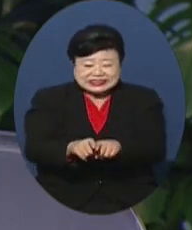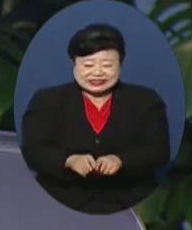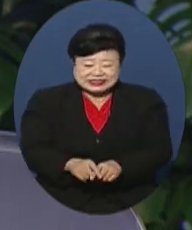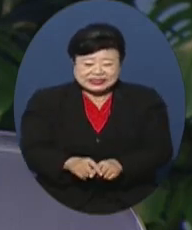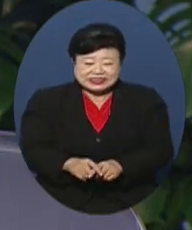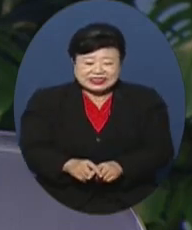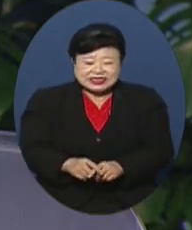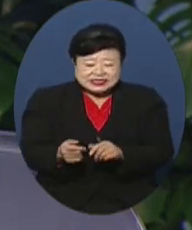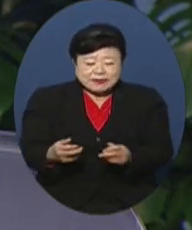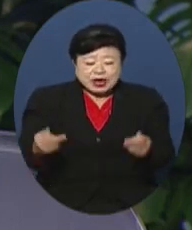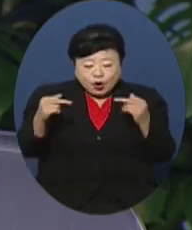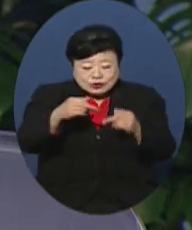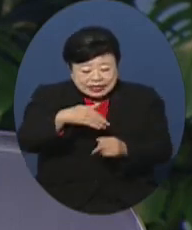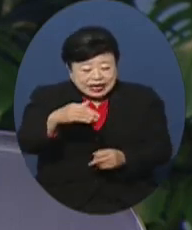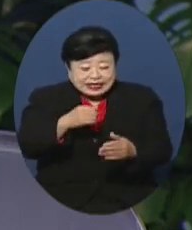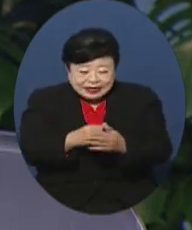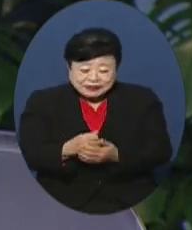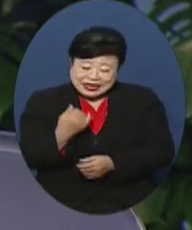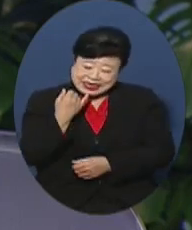것입니다.